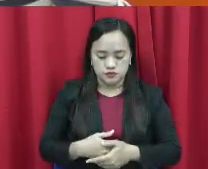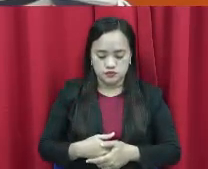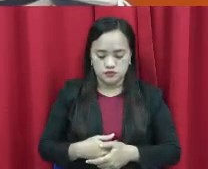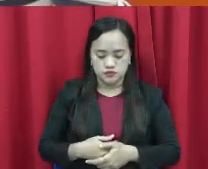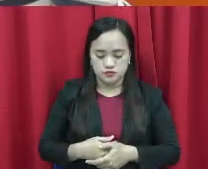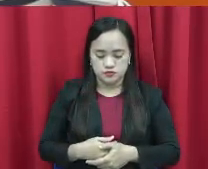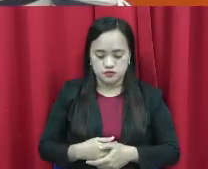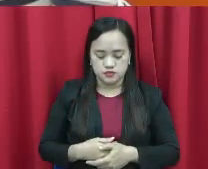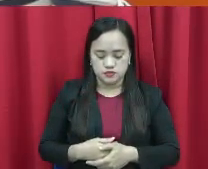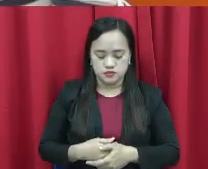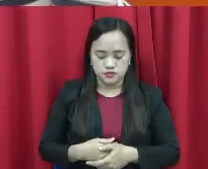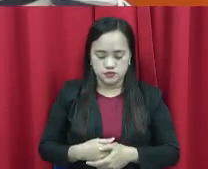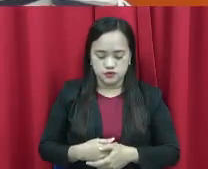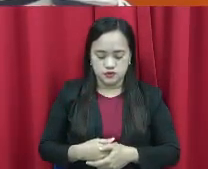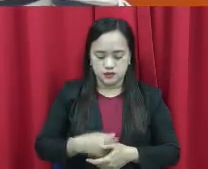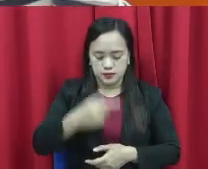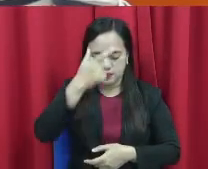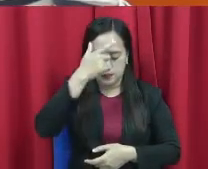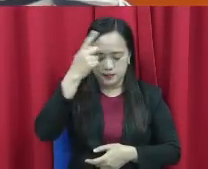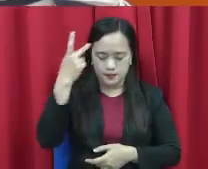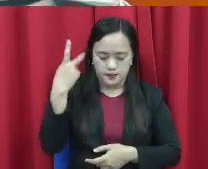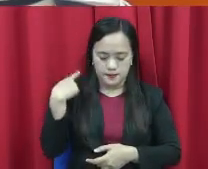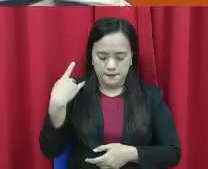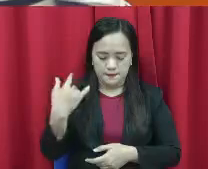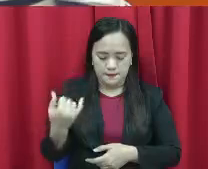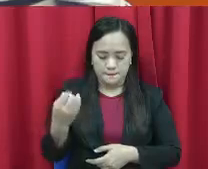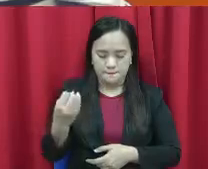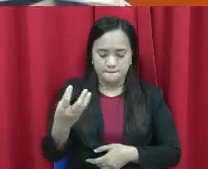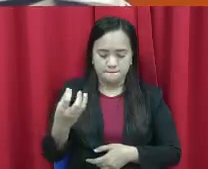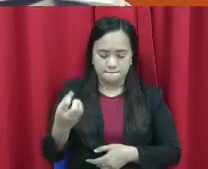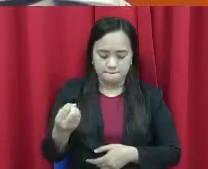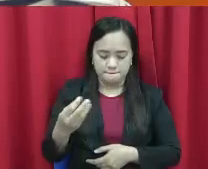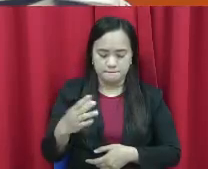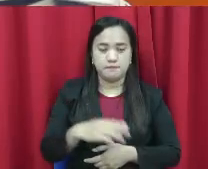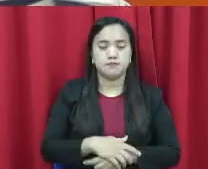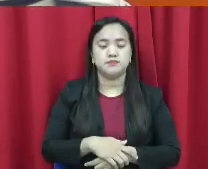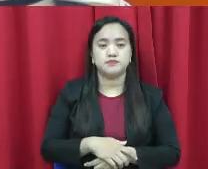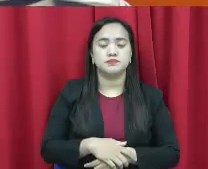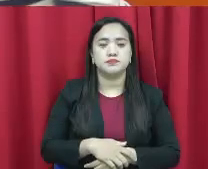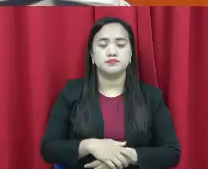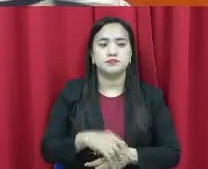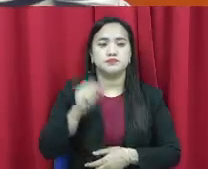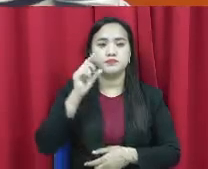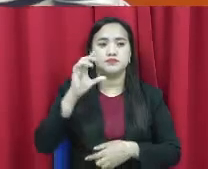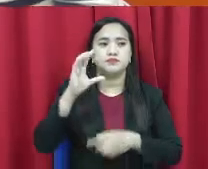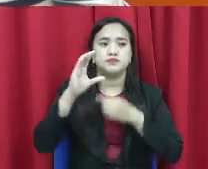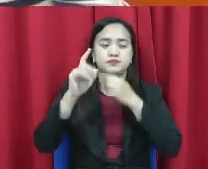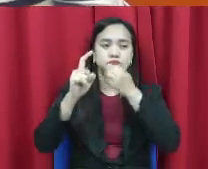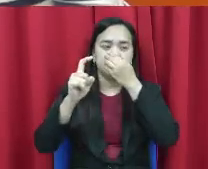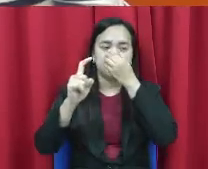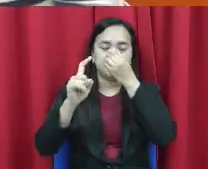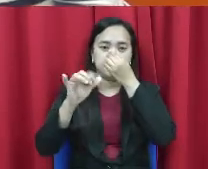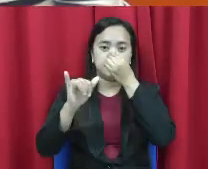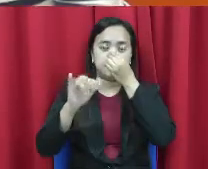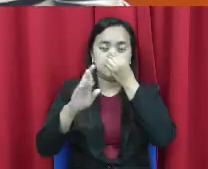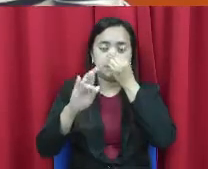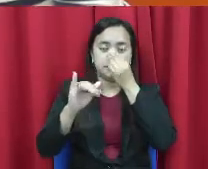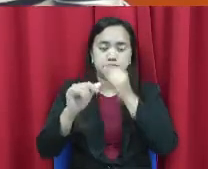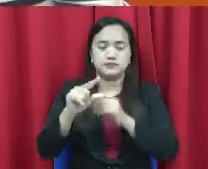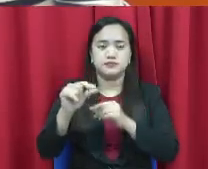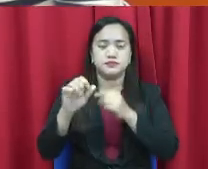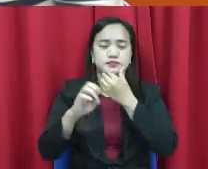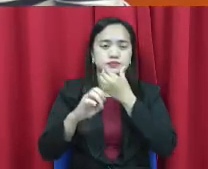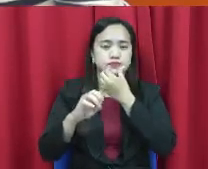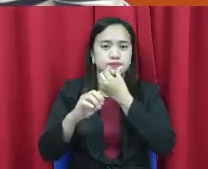marami lalo ng mgaito si Maam the youngest the so